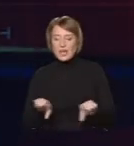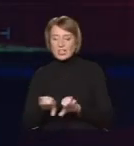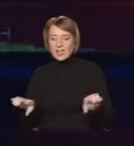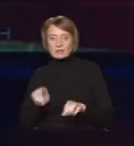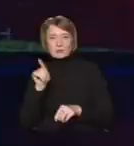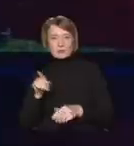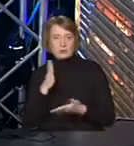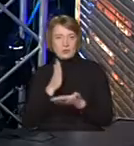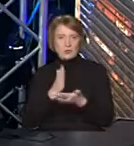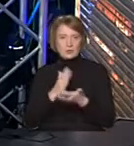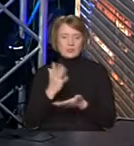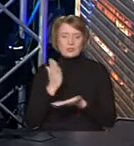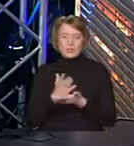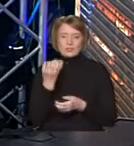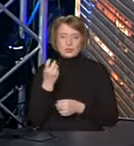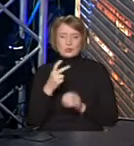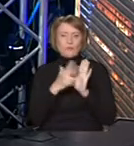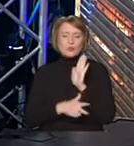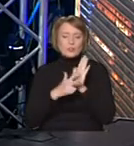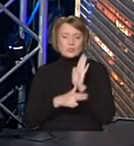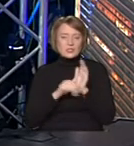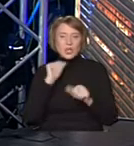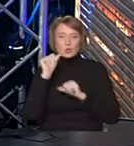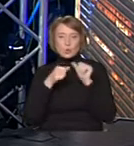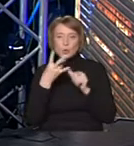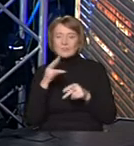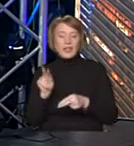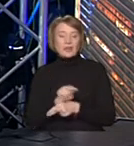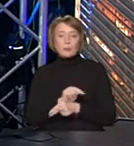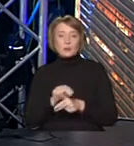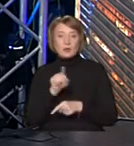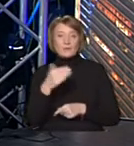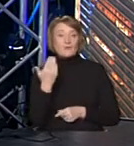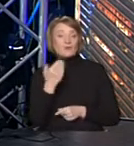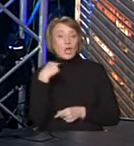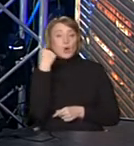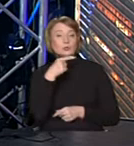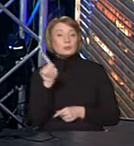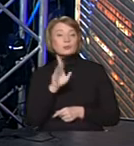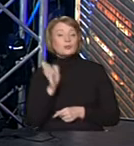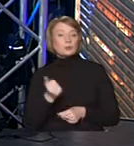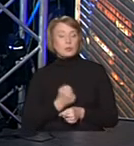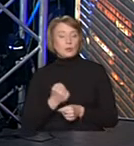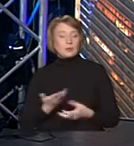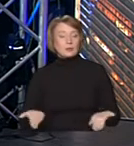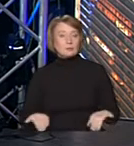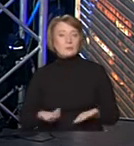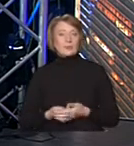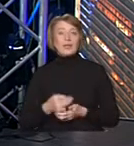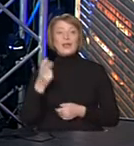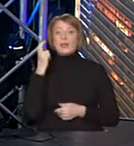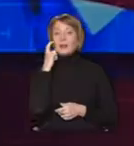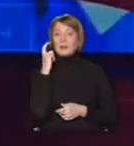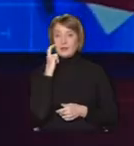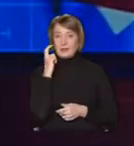є рекордсмени, які 80 років труби не ремонтувалися. Ви особисто що з цим будете робити? Дивіться, по Києву є